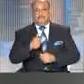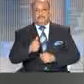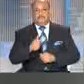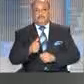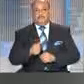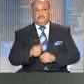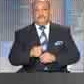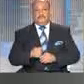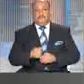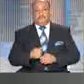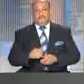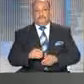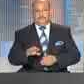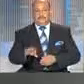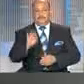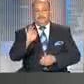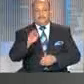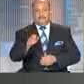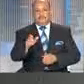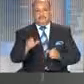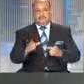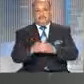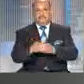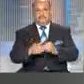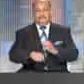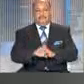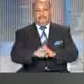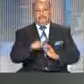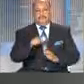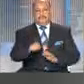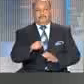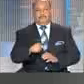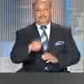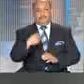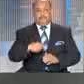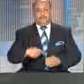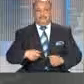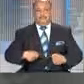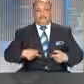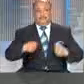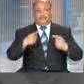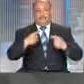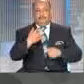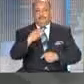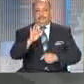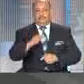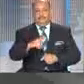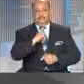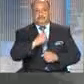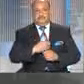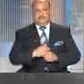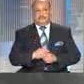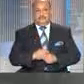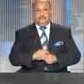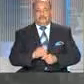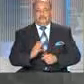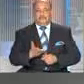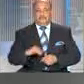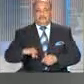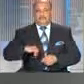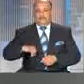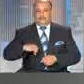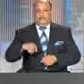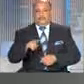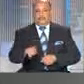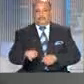الدورة الدولية الودية في باريس في كريتاي. ان شاء الله باش نسافروا نهار الجمعه 18 ابريل، والعوده ان شاء الله